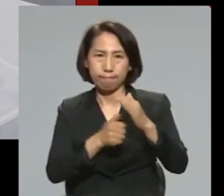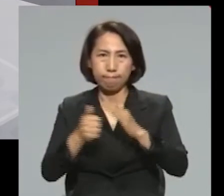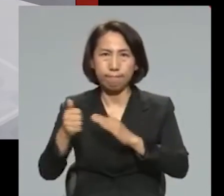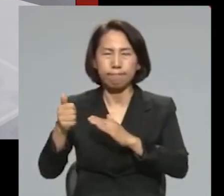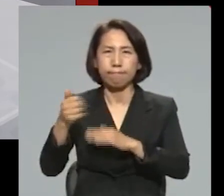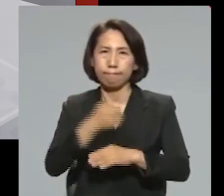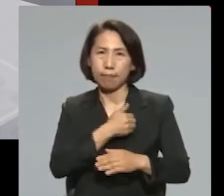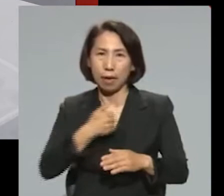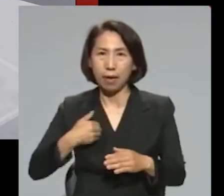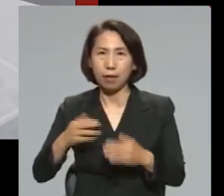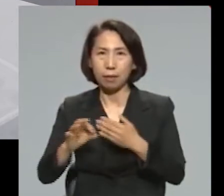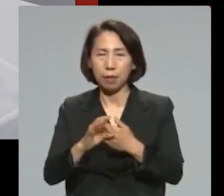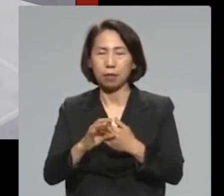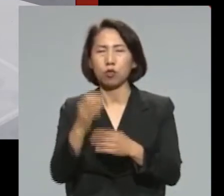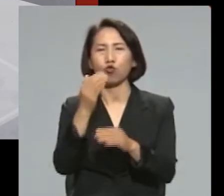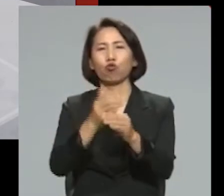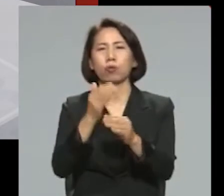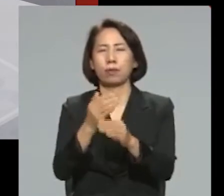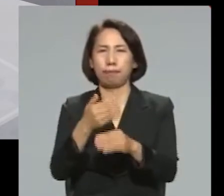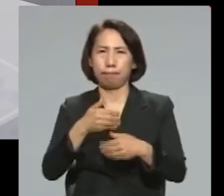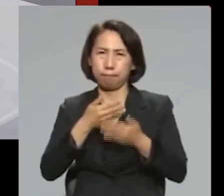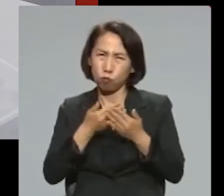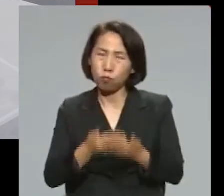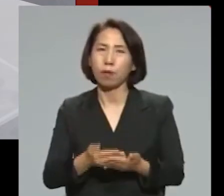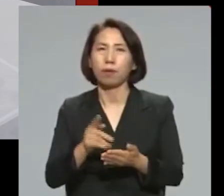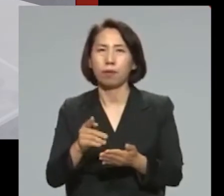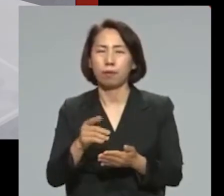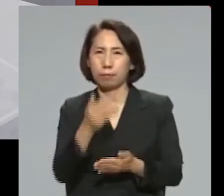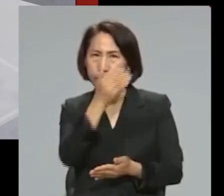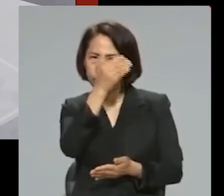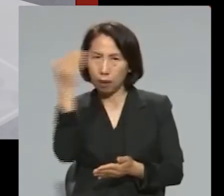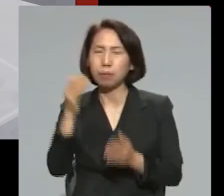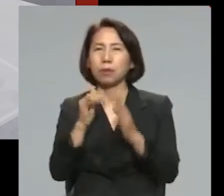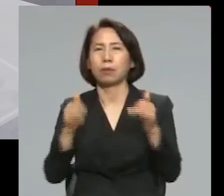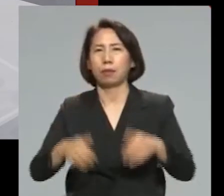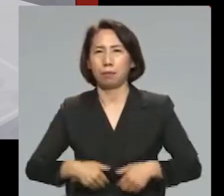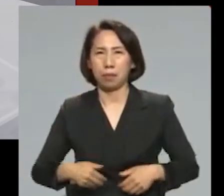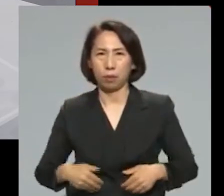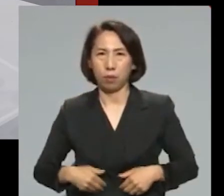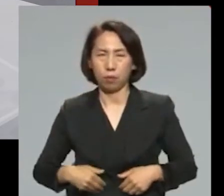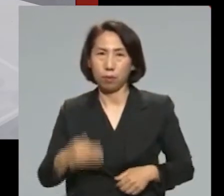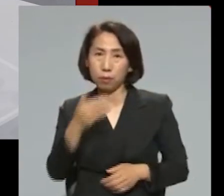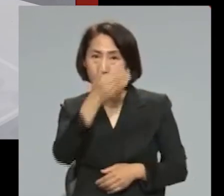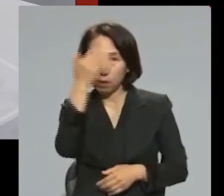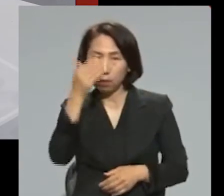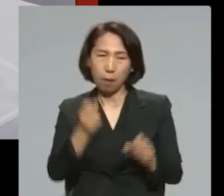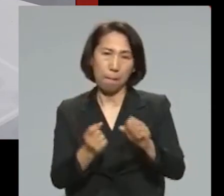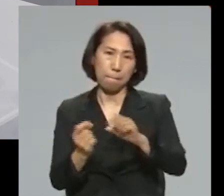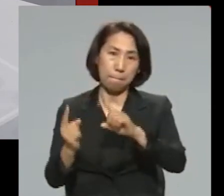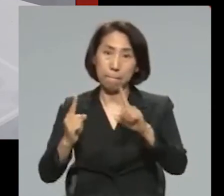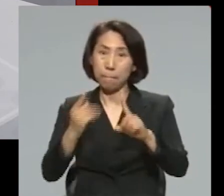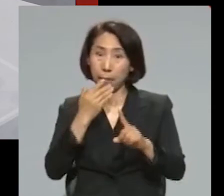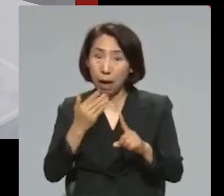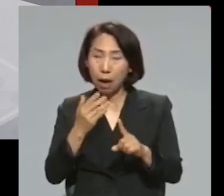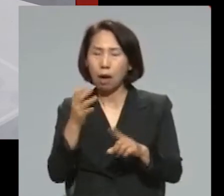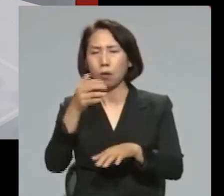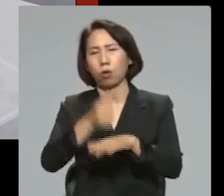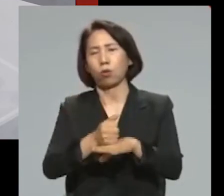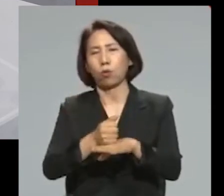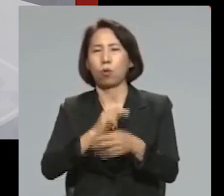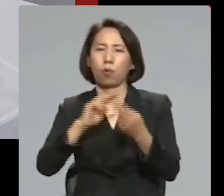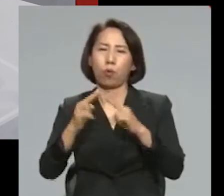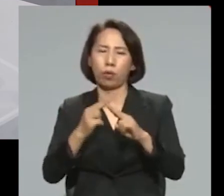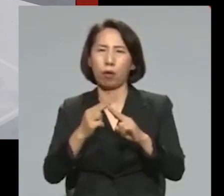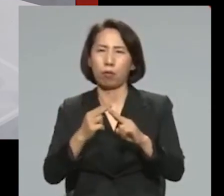위해서는 허리가 탄탄해야 됩니다. 그리고 더욱 젊어져야 합니다. 청년이 살아야 고령이 삽니다. 그래도